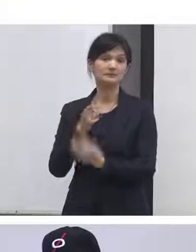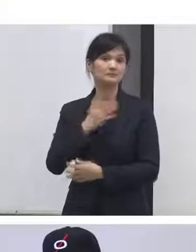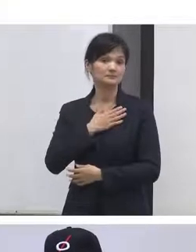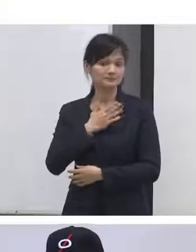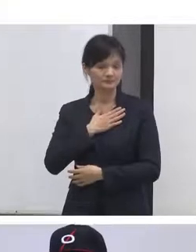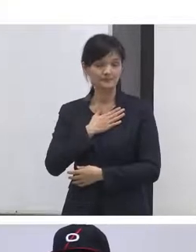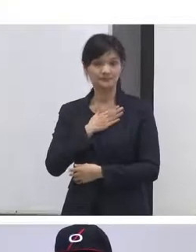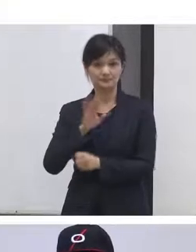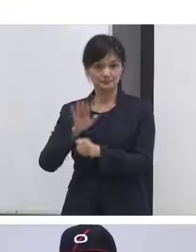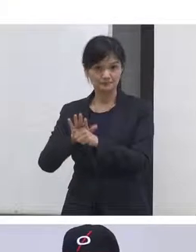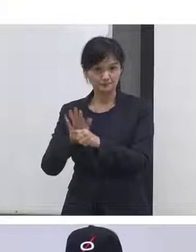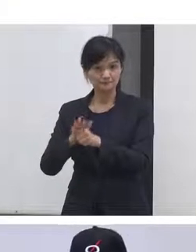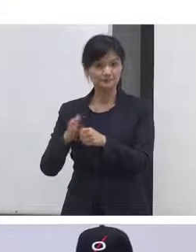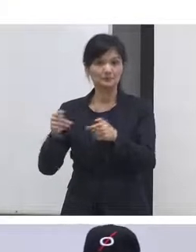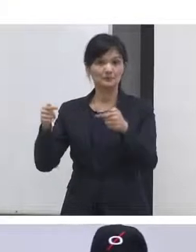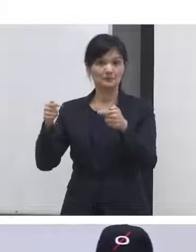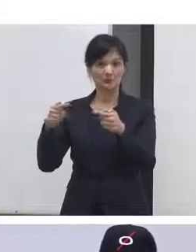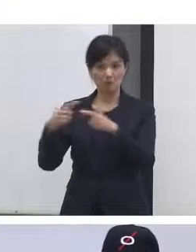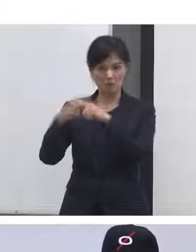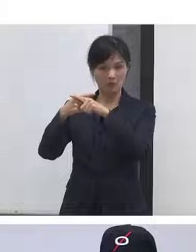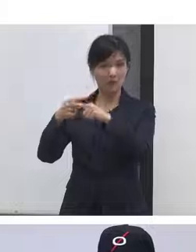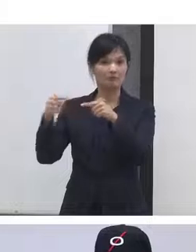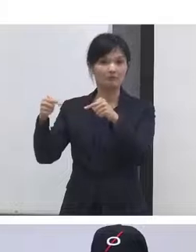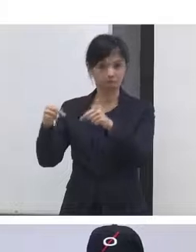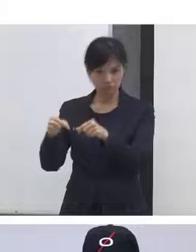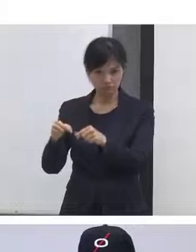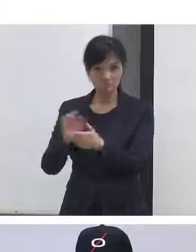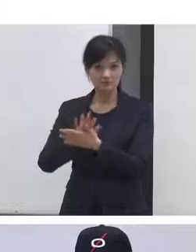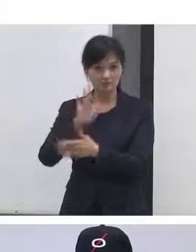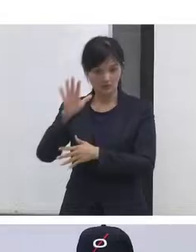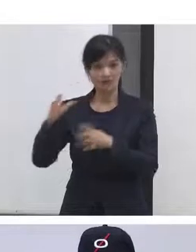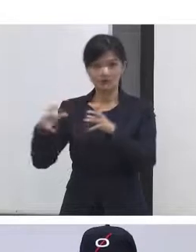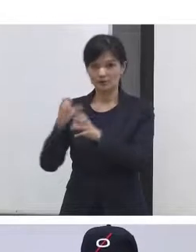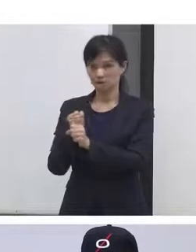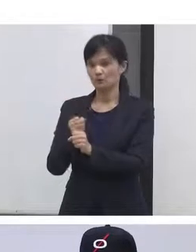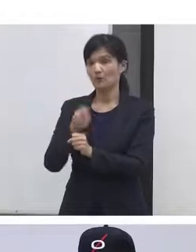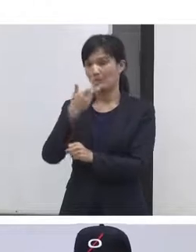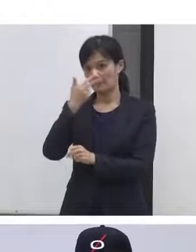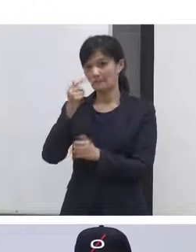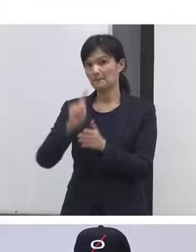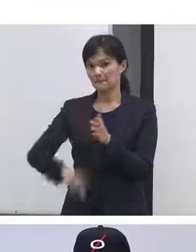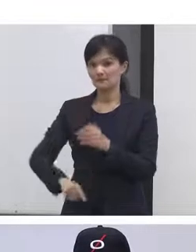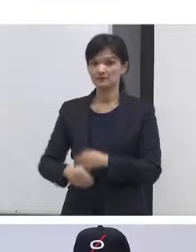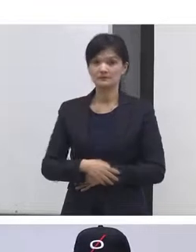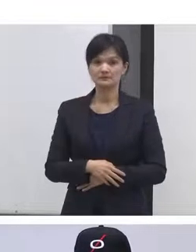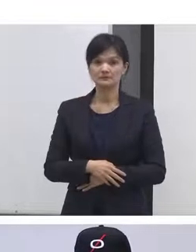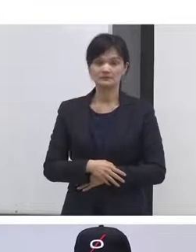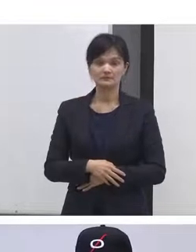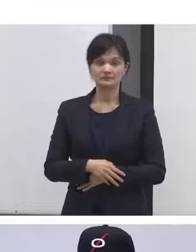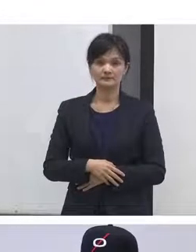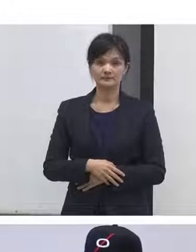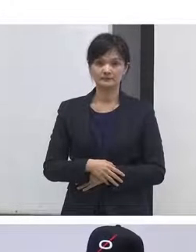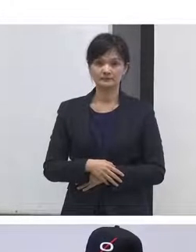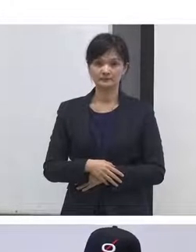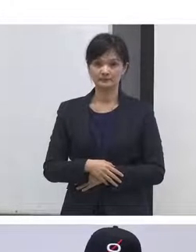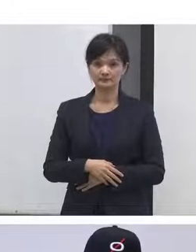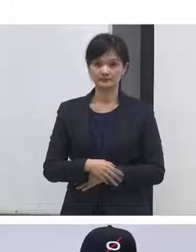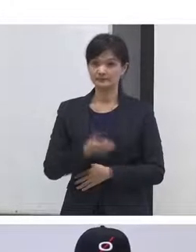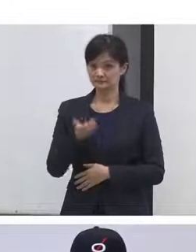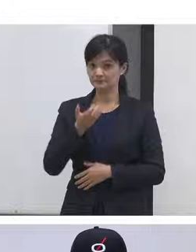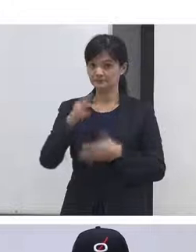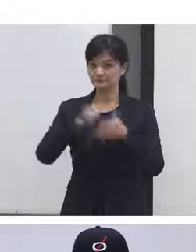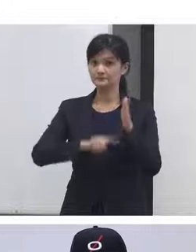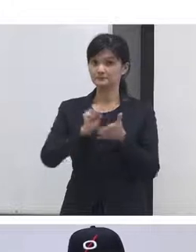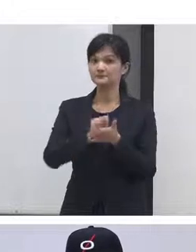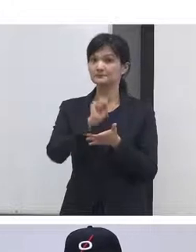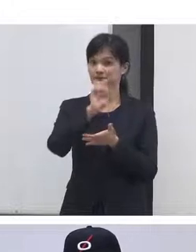后，合作上应该会比较容易一点。当然，这件事情我觉得就是刚刚提到的，就是你其实。我刚刚的后影片有提到，就是